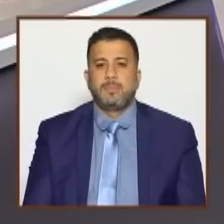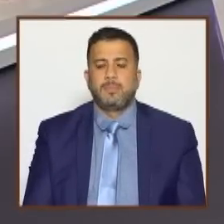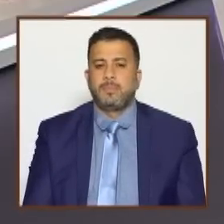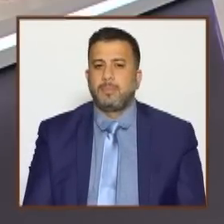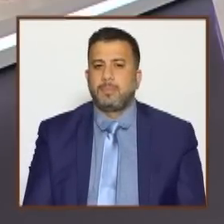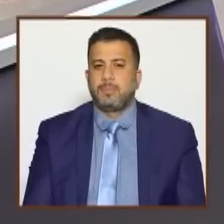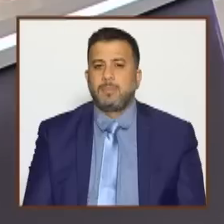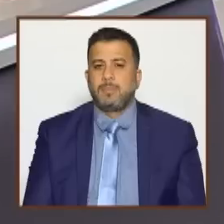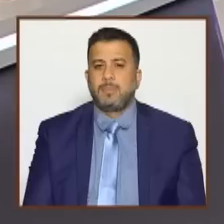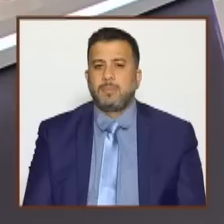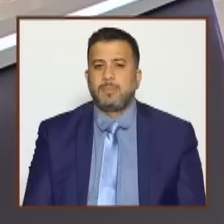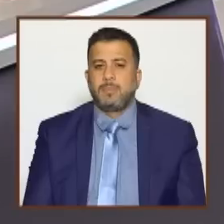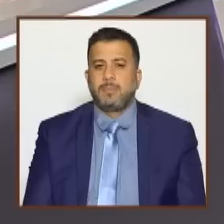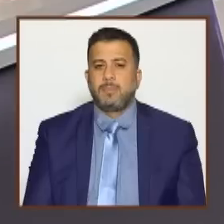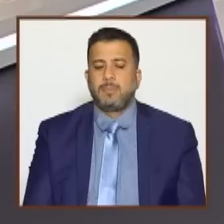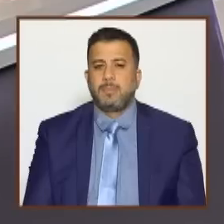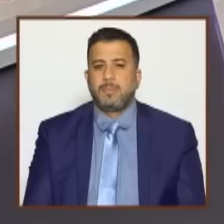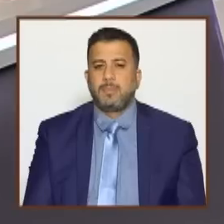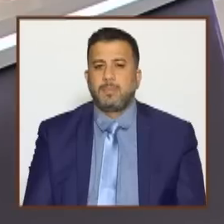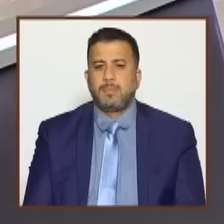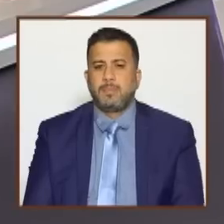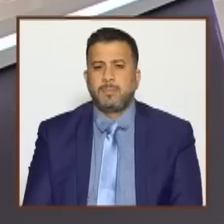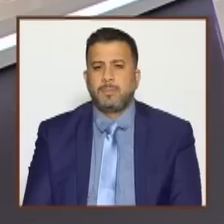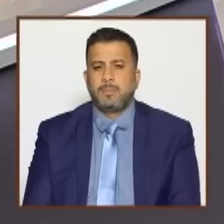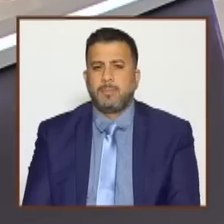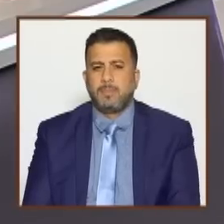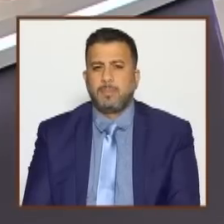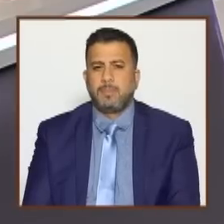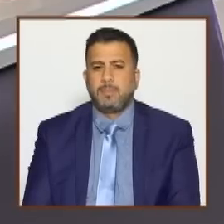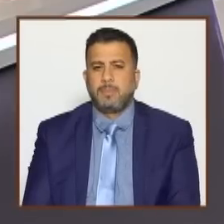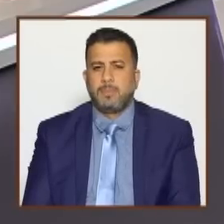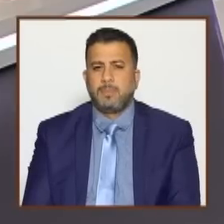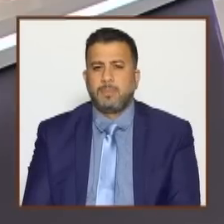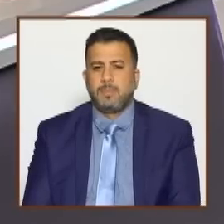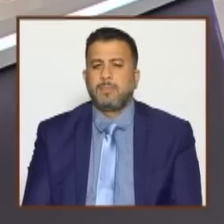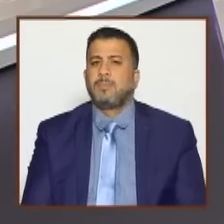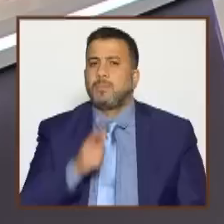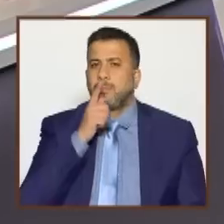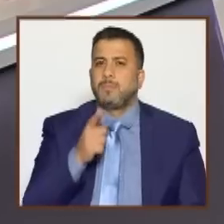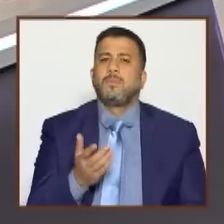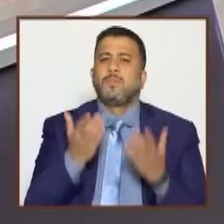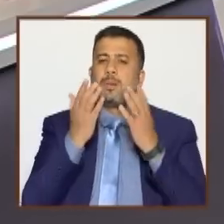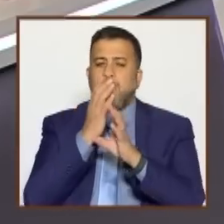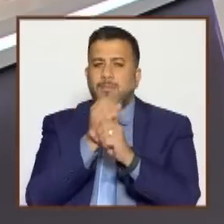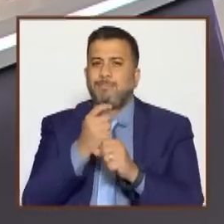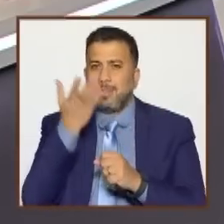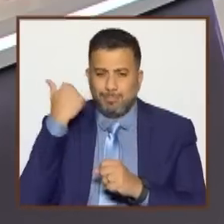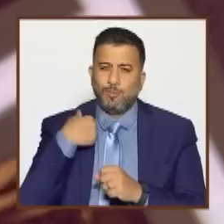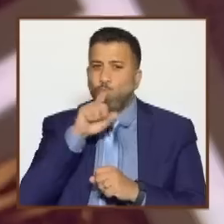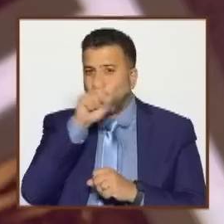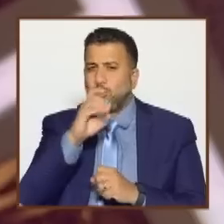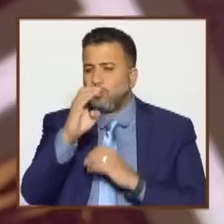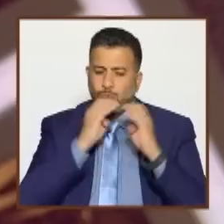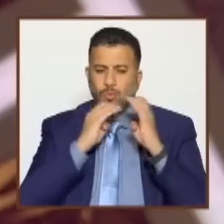عندي كفر بداخلي وأنت علمتني هو أشياء استفاديت من أثر وإن شاء الله الله يوفقك. آمين. استفسار عندي